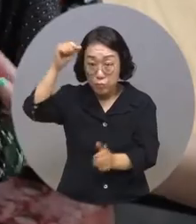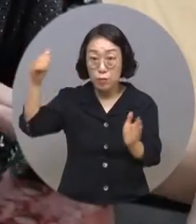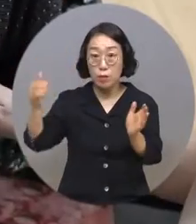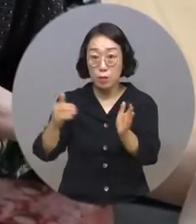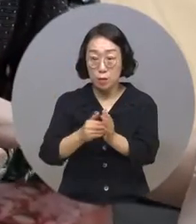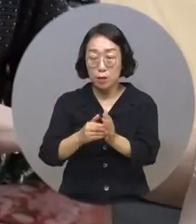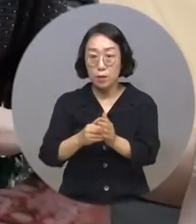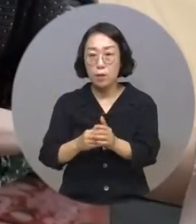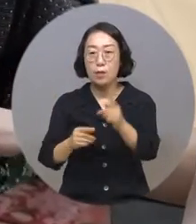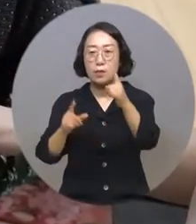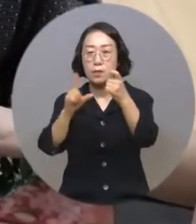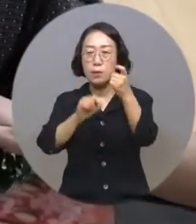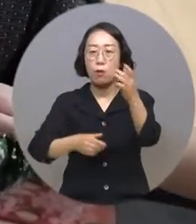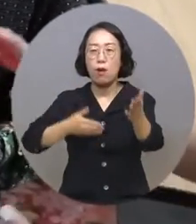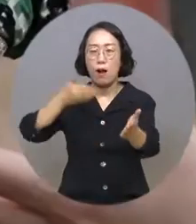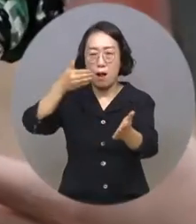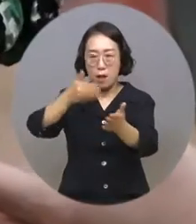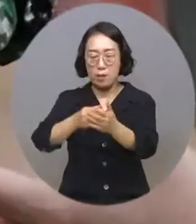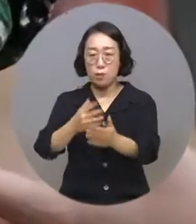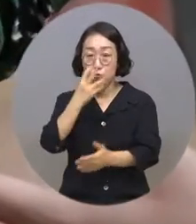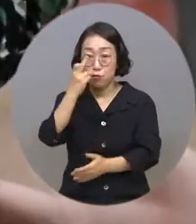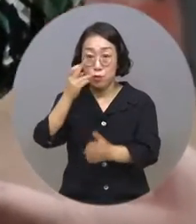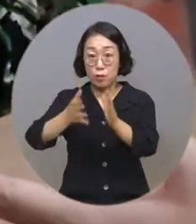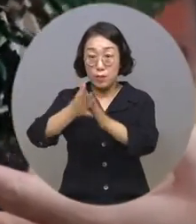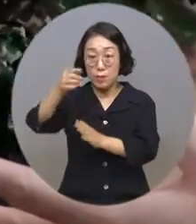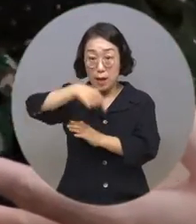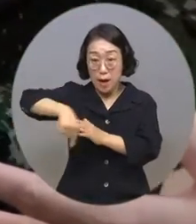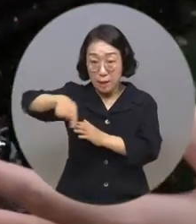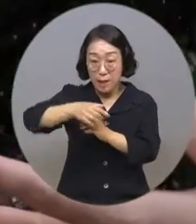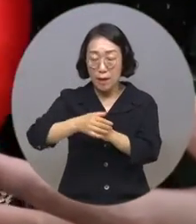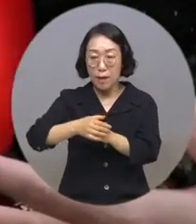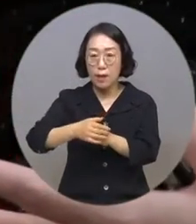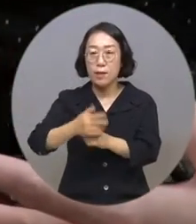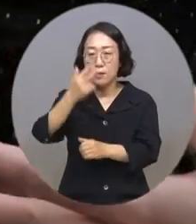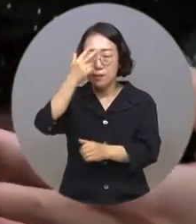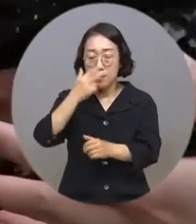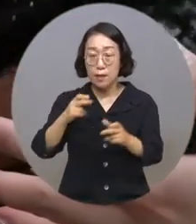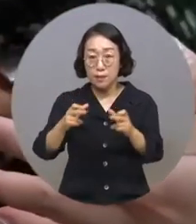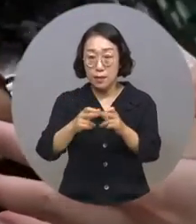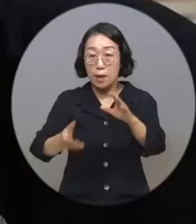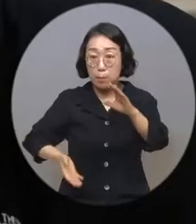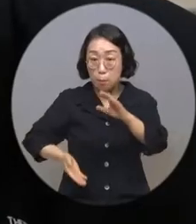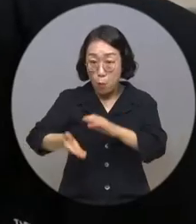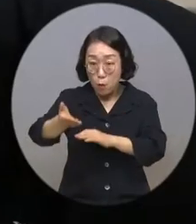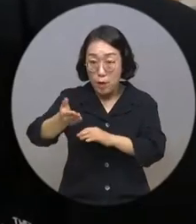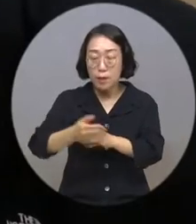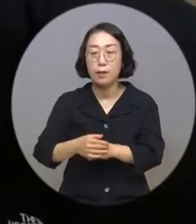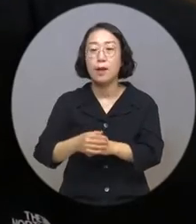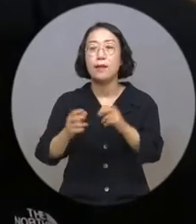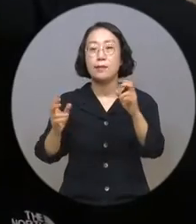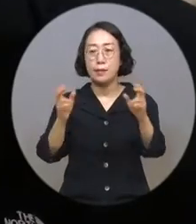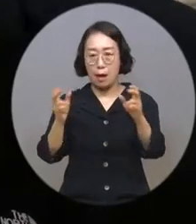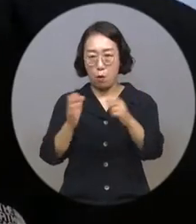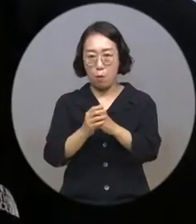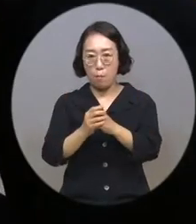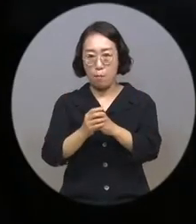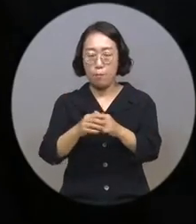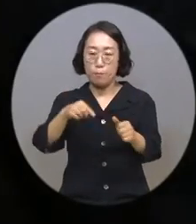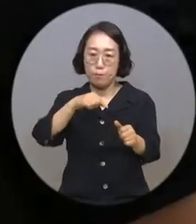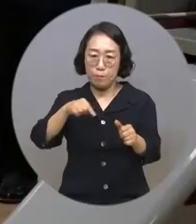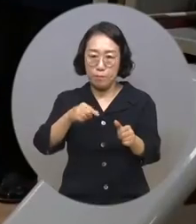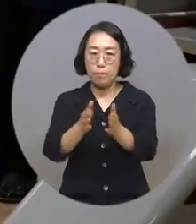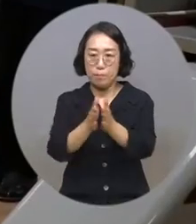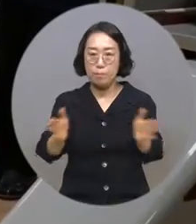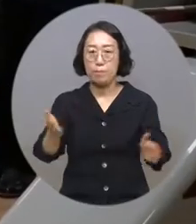순천시각장애인협회는 오는 11월까지 순천시 장애인 생활체육 시각장애인 볼링교실이란 사업명으로 볼링교실을